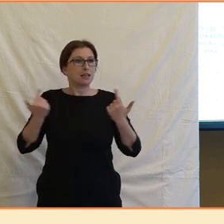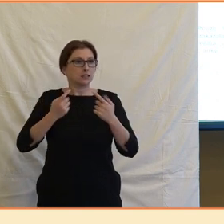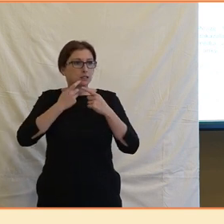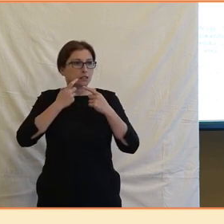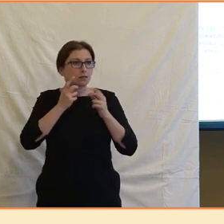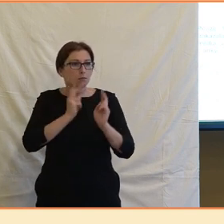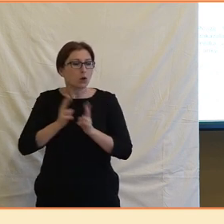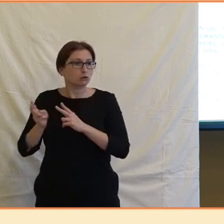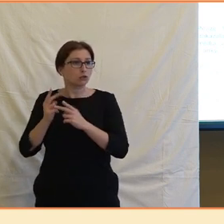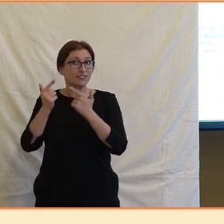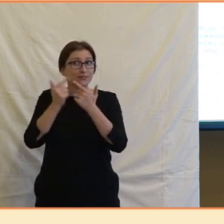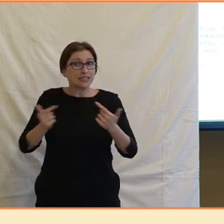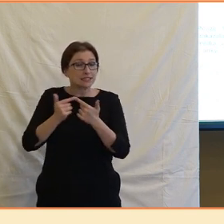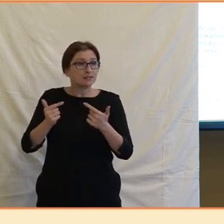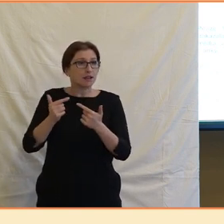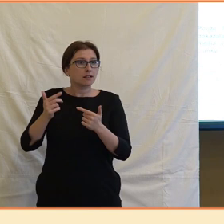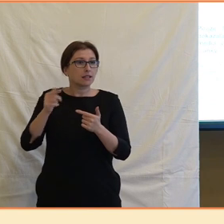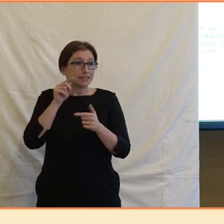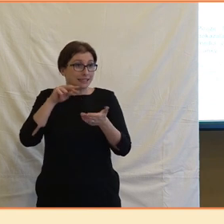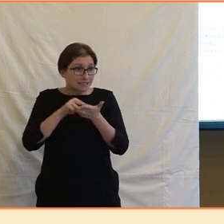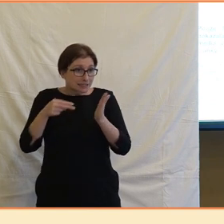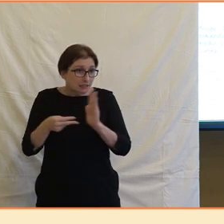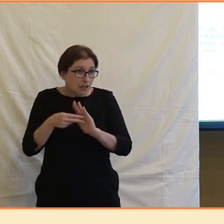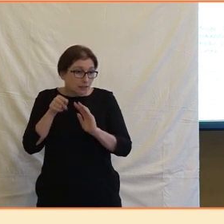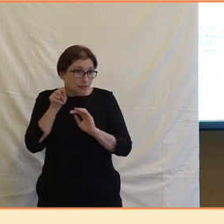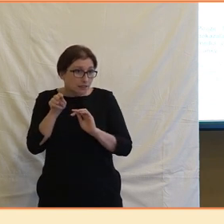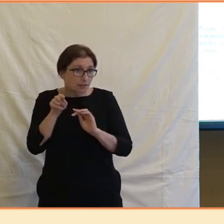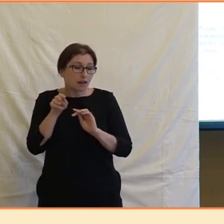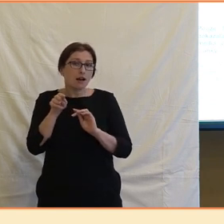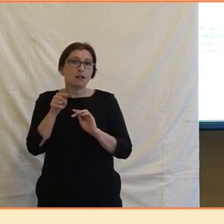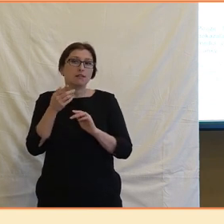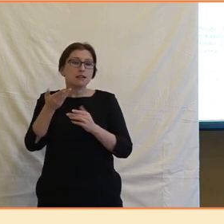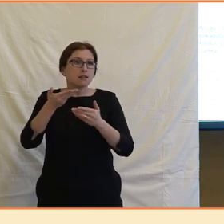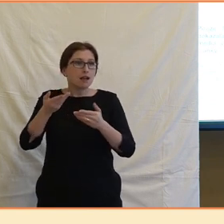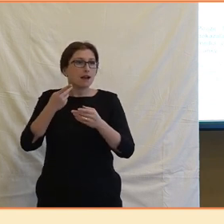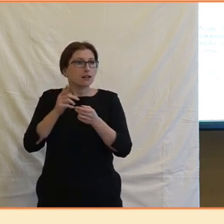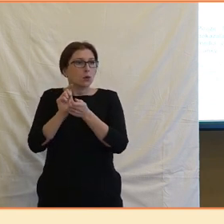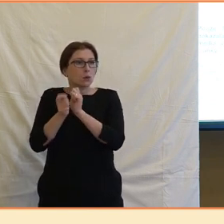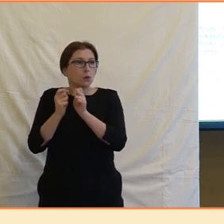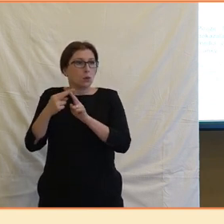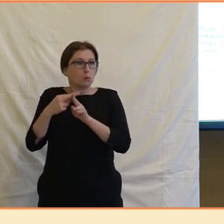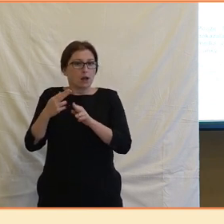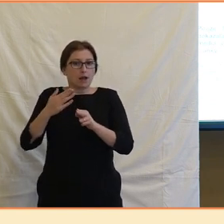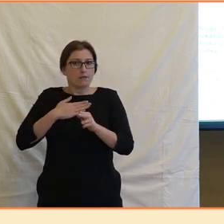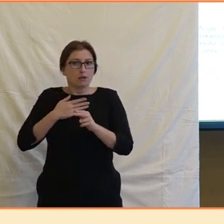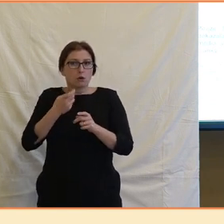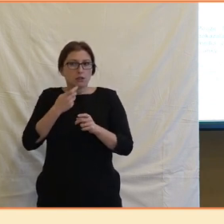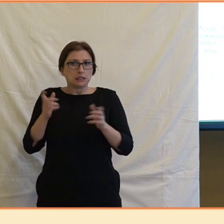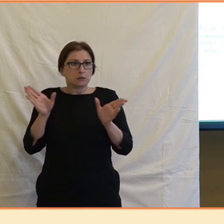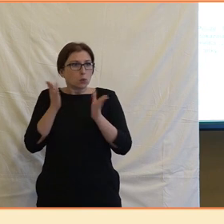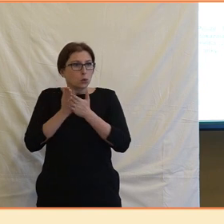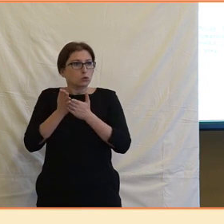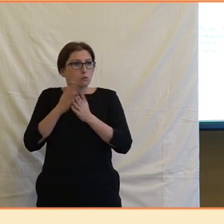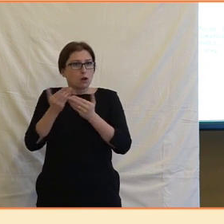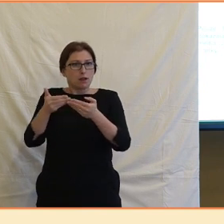způsobem bylo vysvětleno, jak tato technologie modifikuje jejich vnímání světa nebo to prostředí,